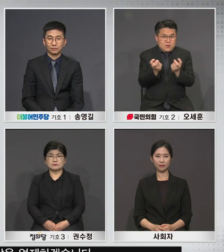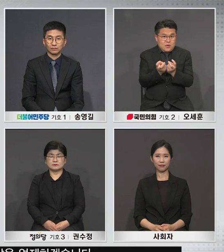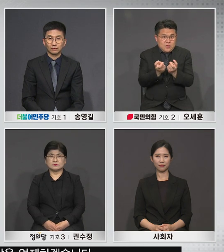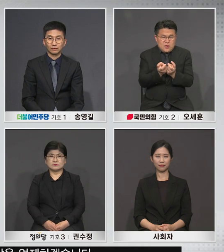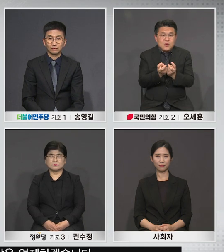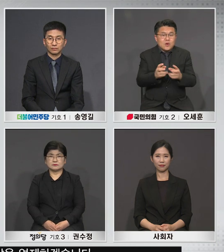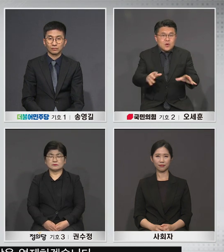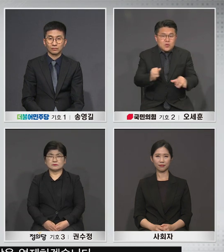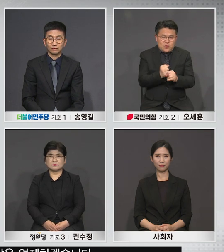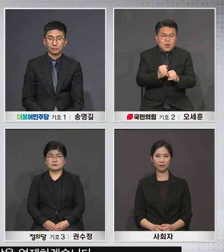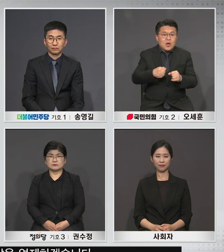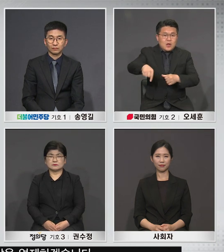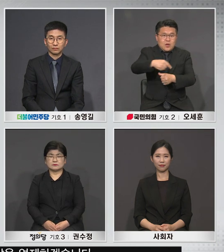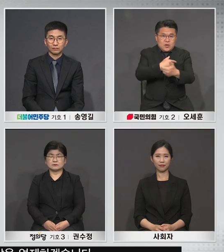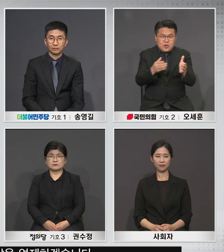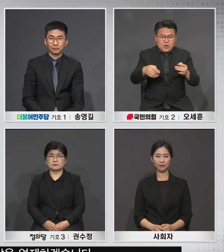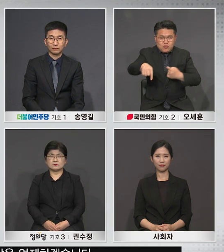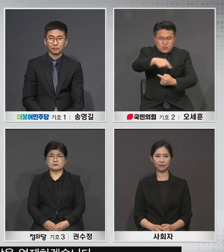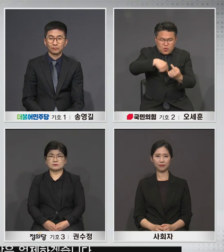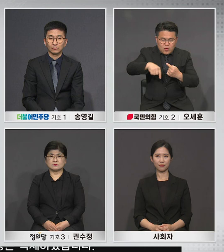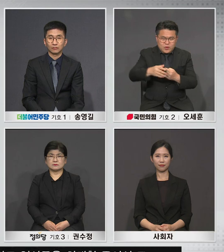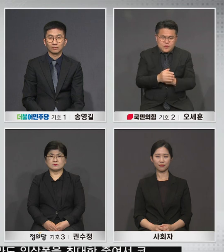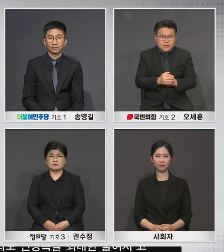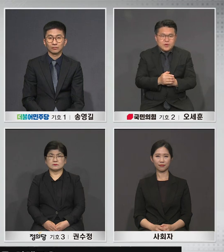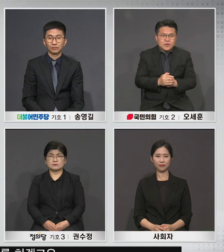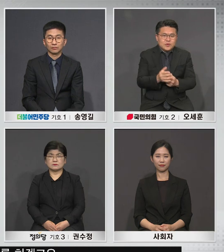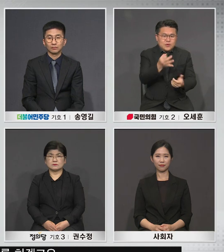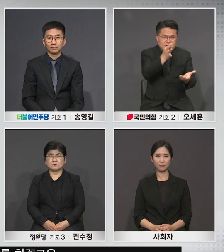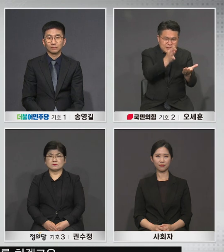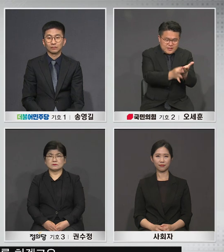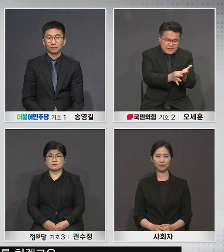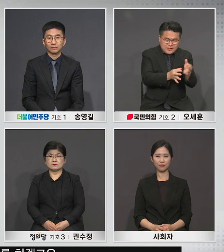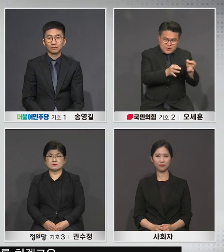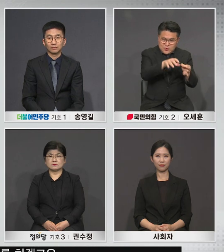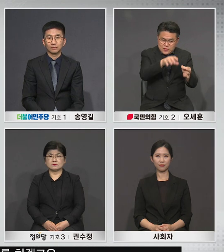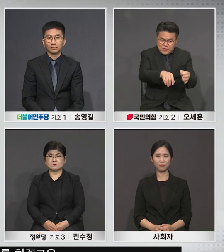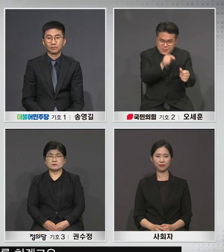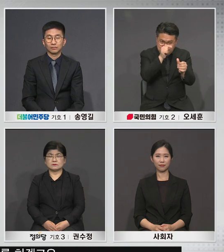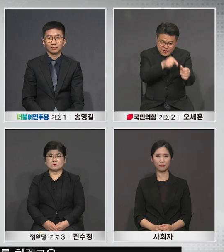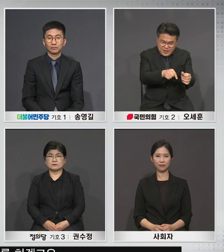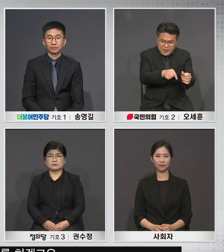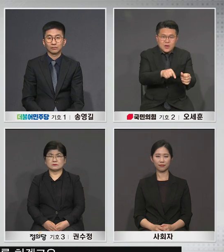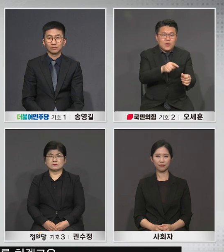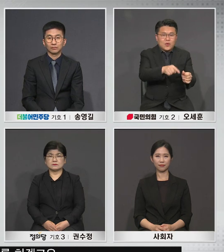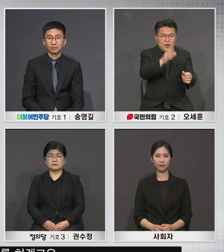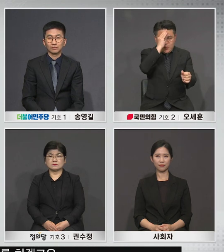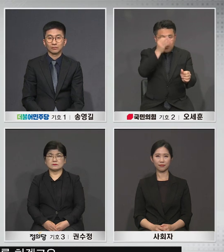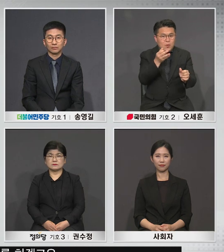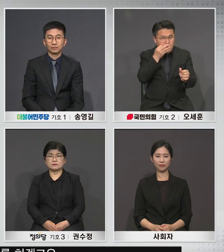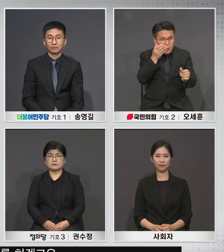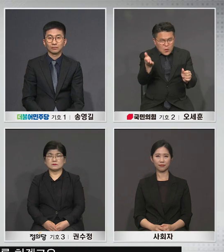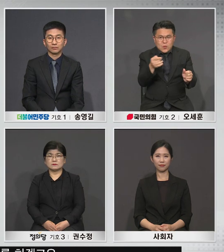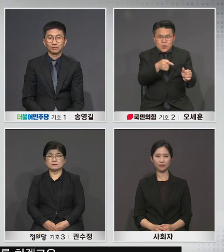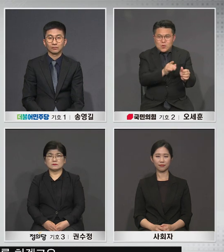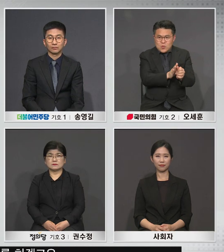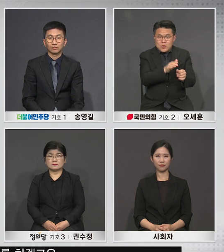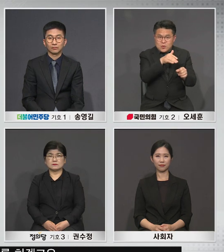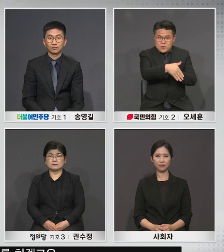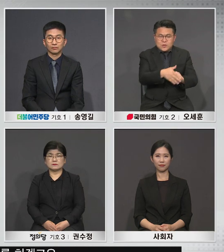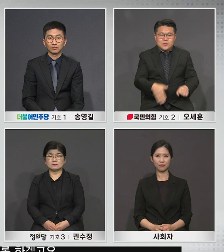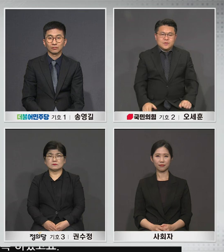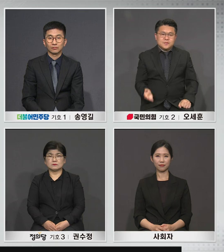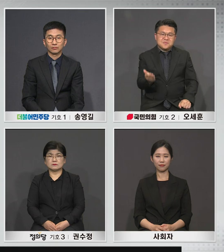해서 착한 가격 업소를 선정해서 모범을 삼는 방법이 가장 효율적이라고 생각합니다. 과거처럼